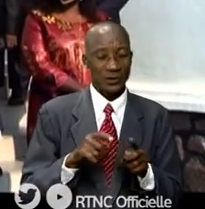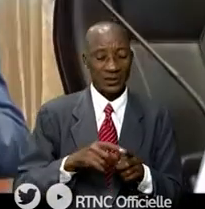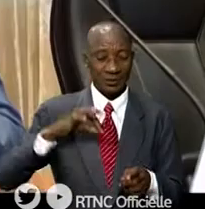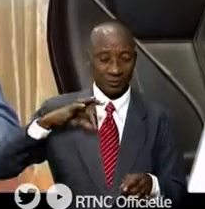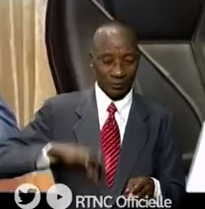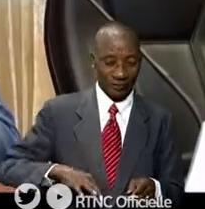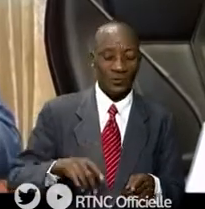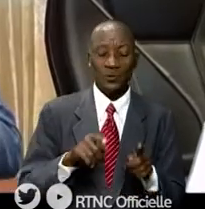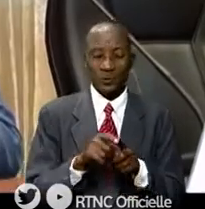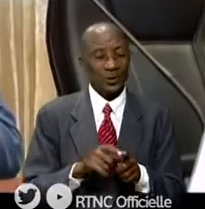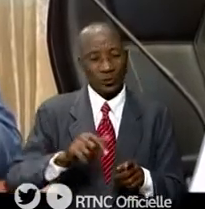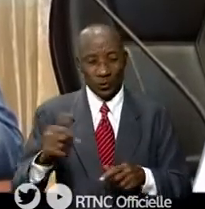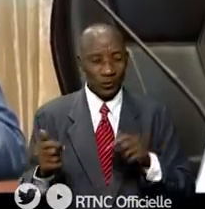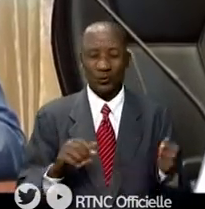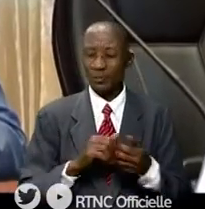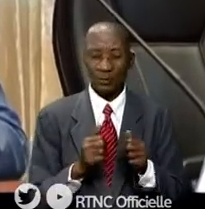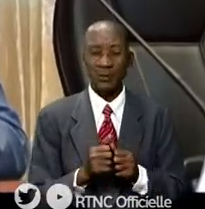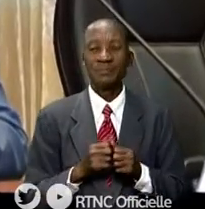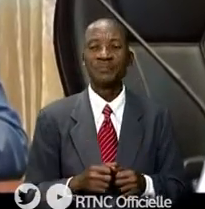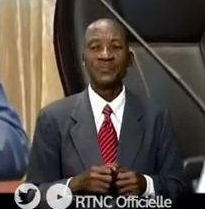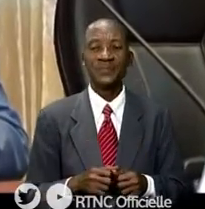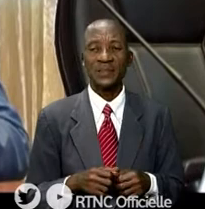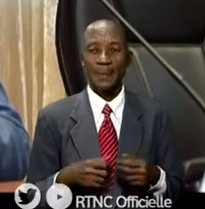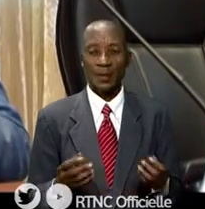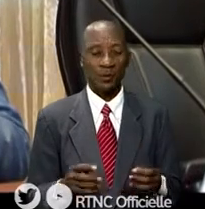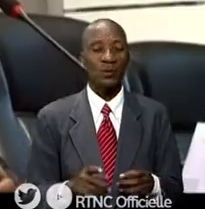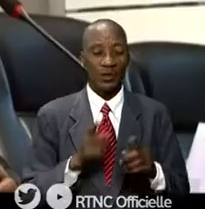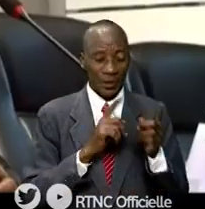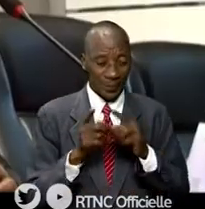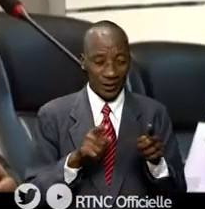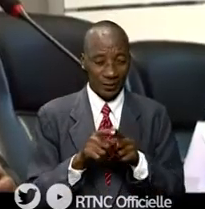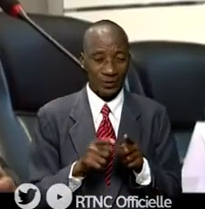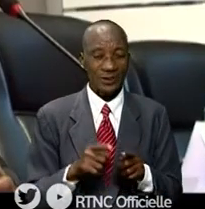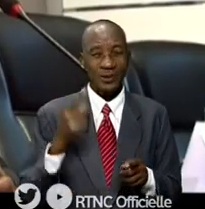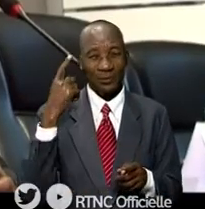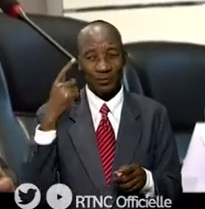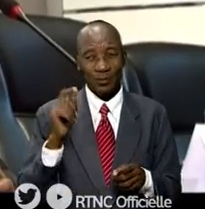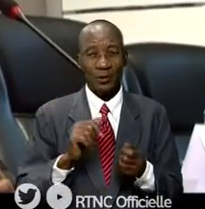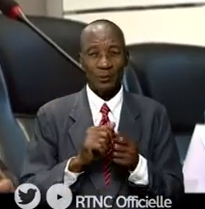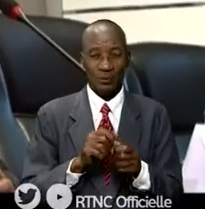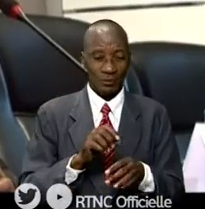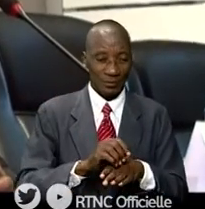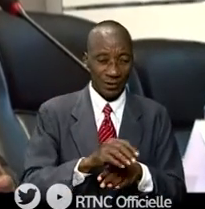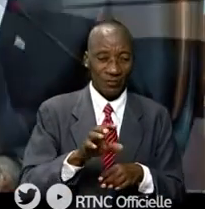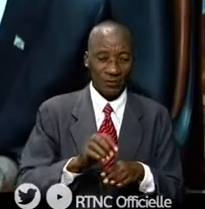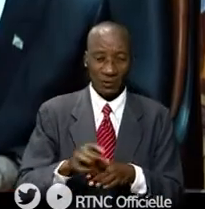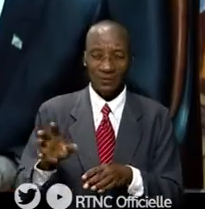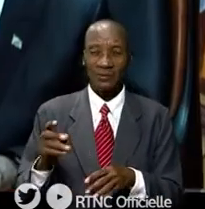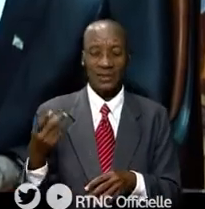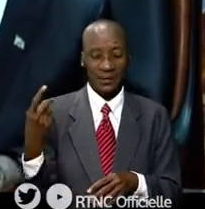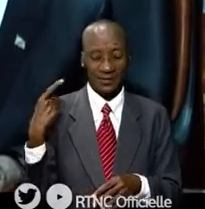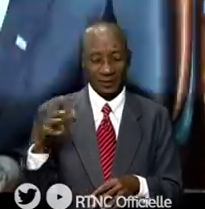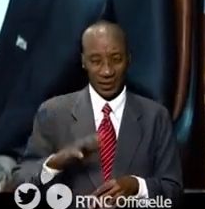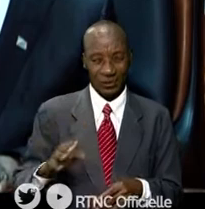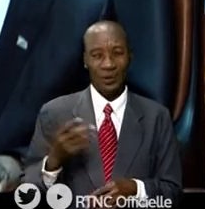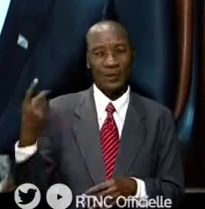taxe pollution. Sur les fonds décaissés, la polémique autour de la hauteur et les affectations, les députés nationaux ont posé la question